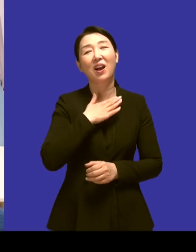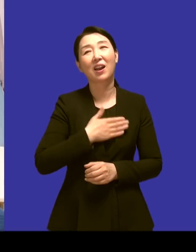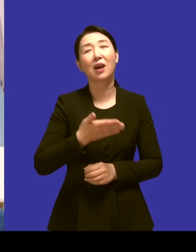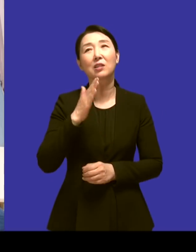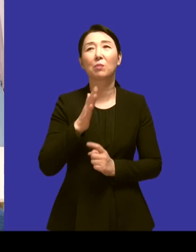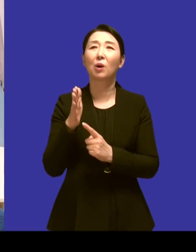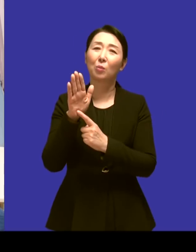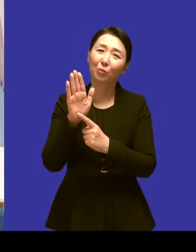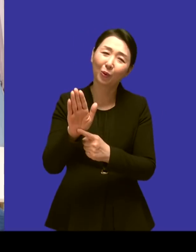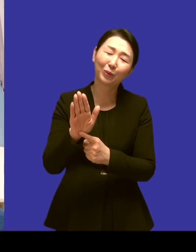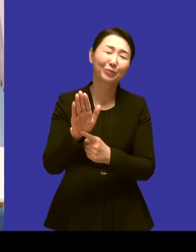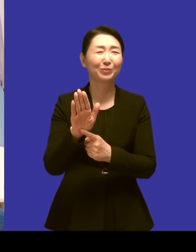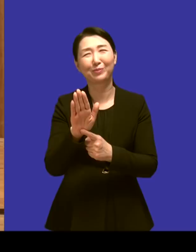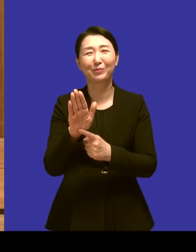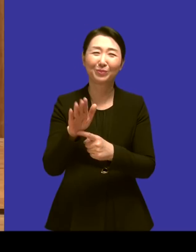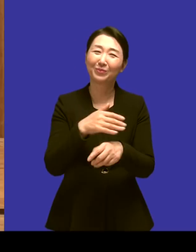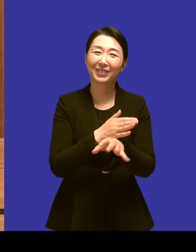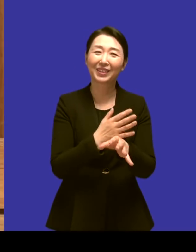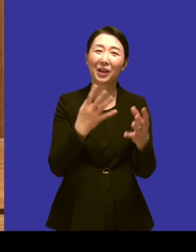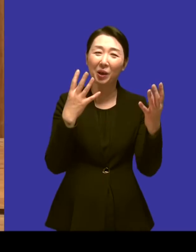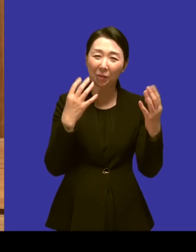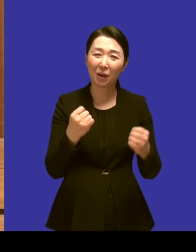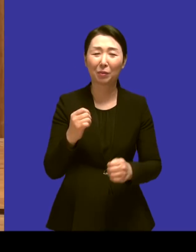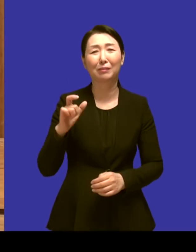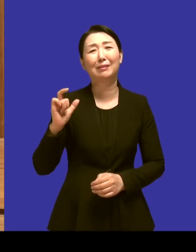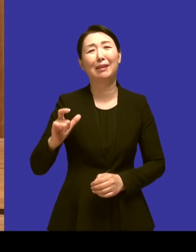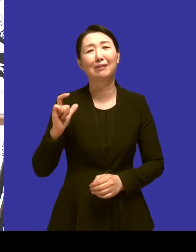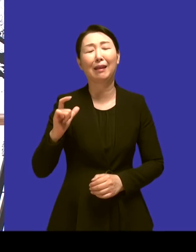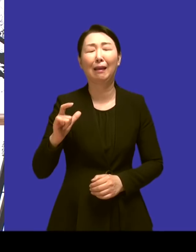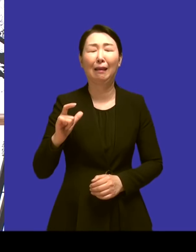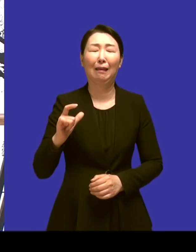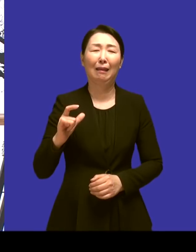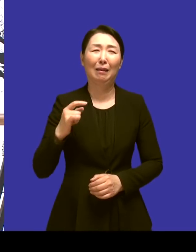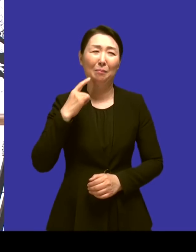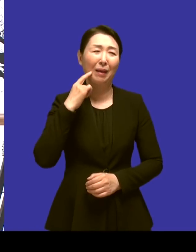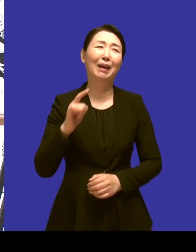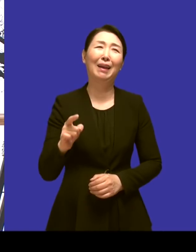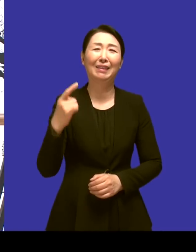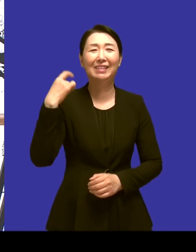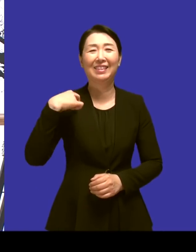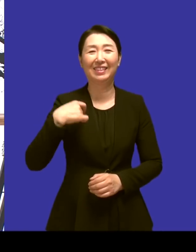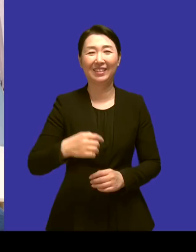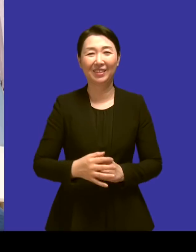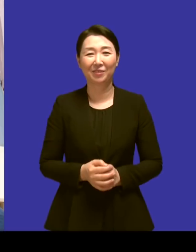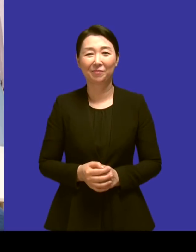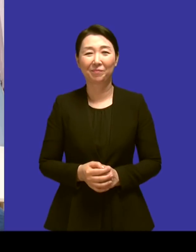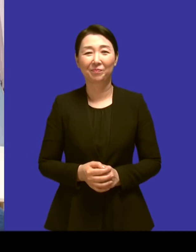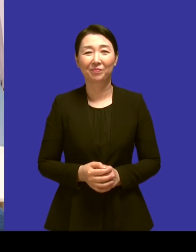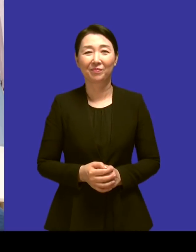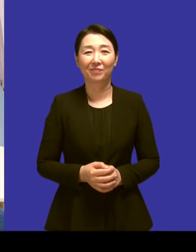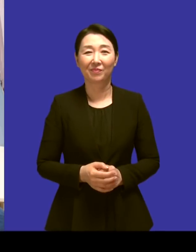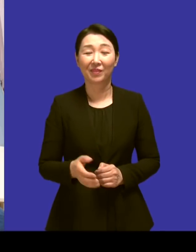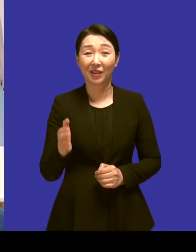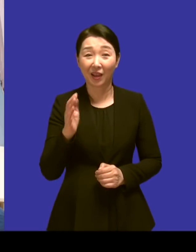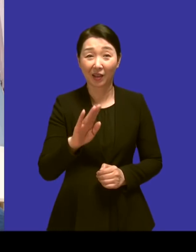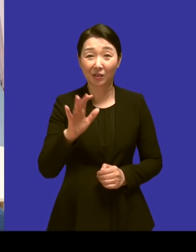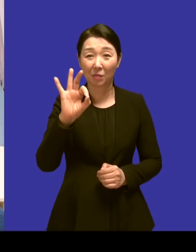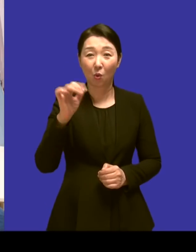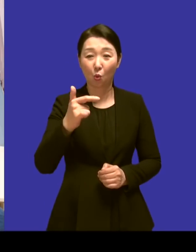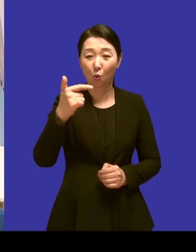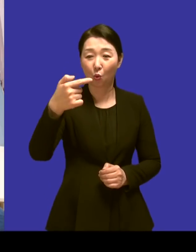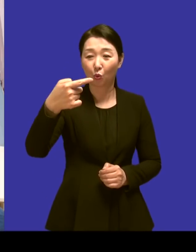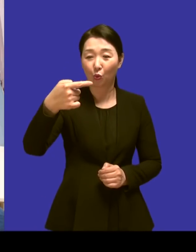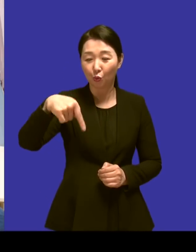네. 표현 자체가 엄청 딱딱해요? 장난스럽고 아, 딱딱하고 약간 톡 쏘고 이런 것들이 늘 있었는데 예. 이제 딱 온누리 교회 갔는데